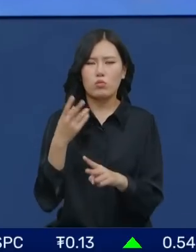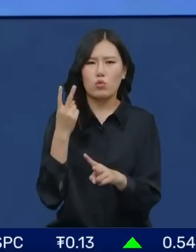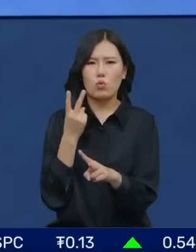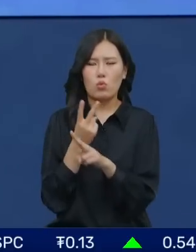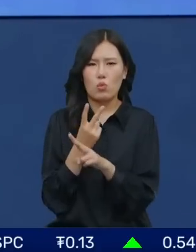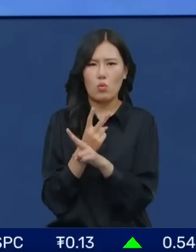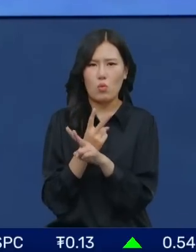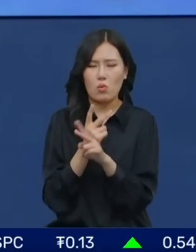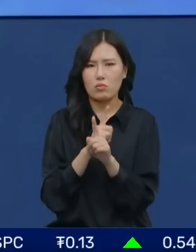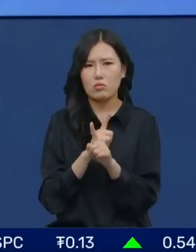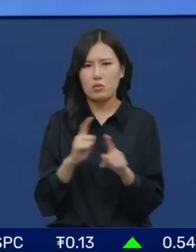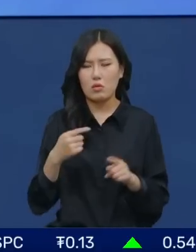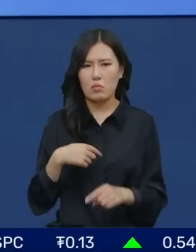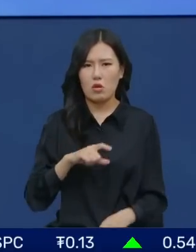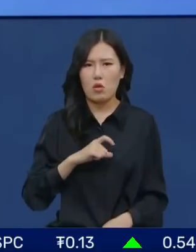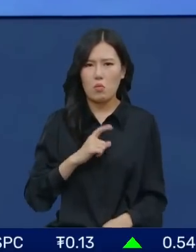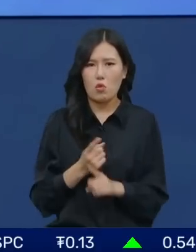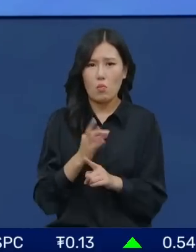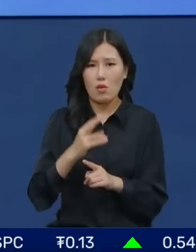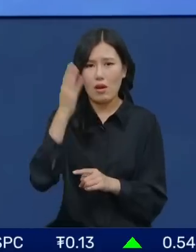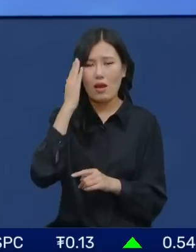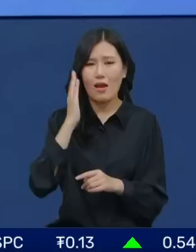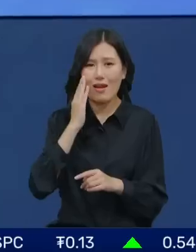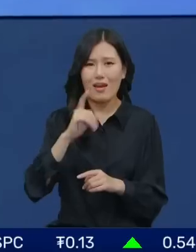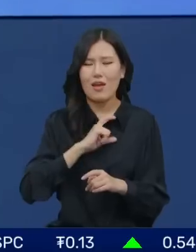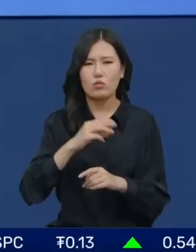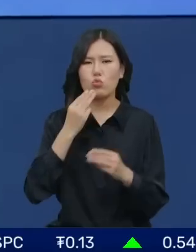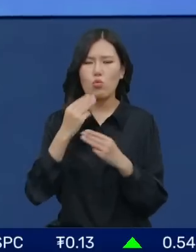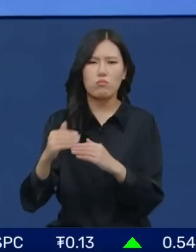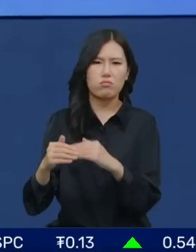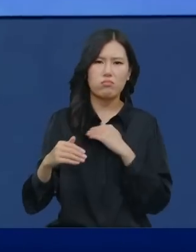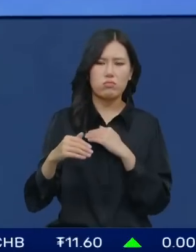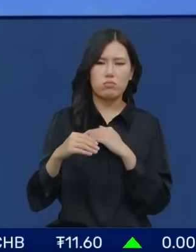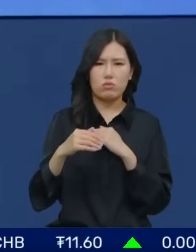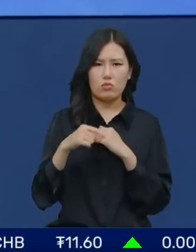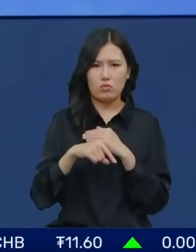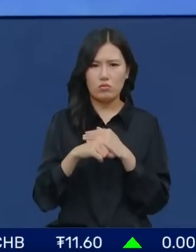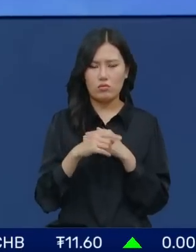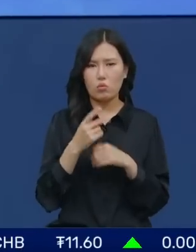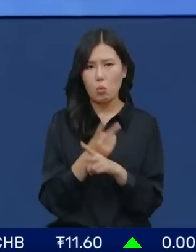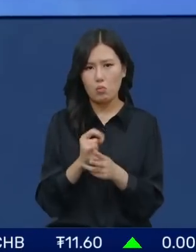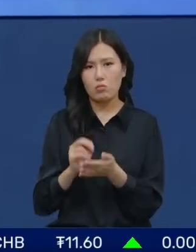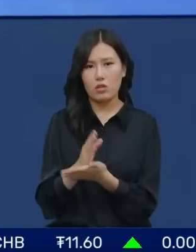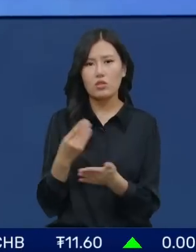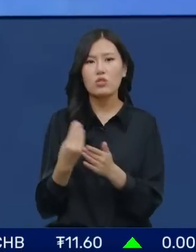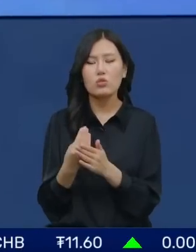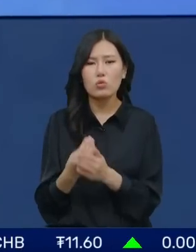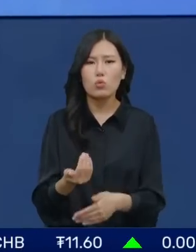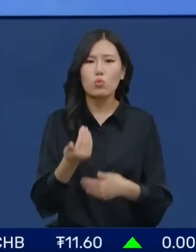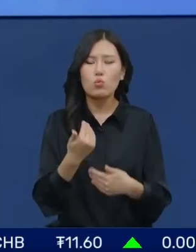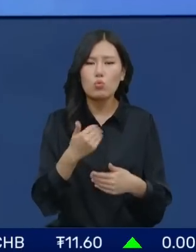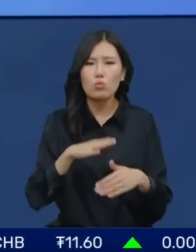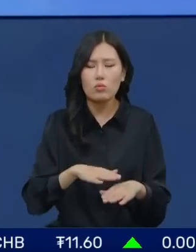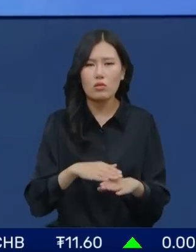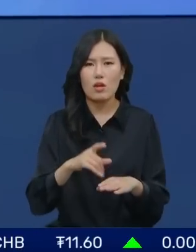байх эрх хасах, сэргээх, за түүнээс үүсэх үр дагаврыг нь ялгаж дахин найруулсан байна. За жишээ нь хүүхдийн эрх хууль ёсны ашиг сонирхол